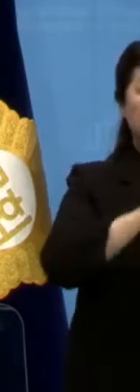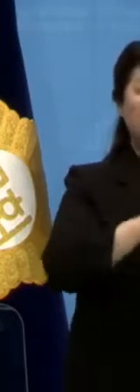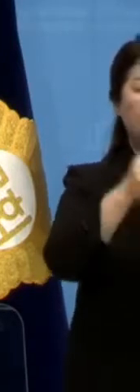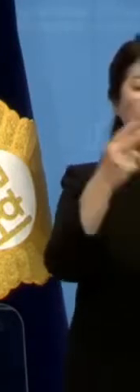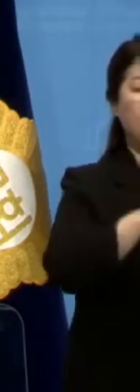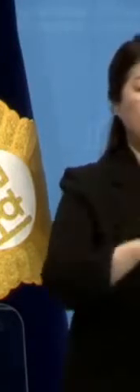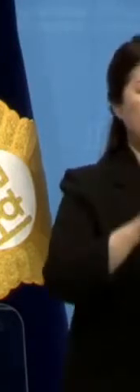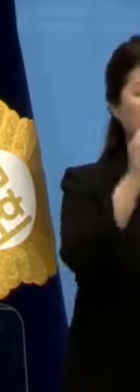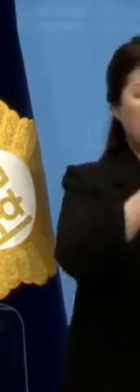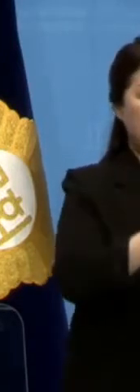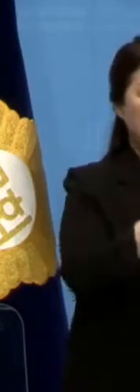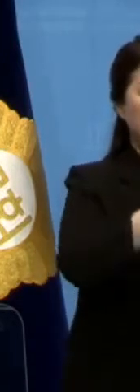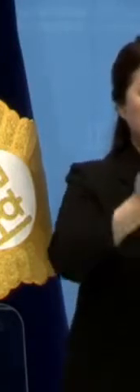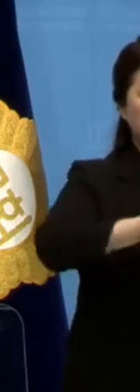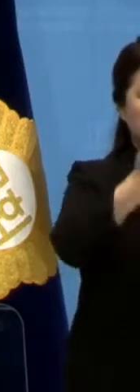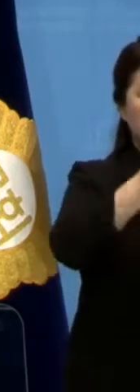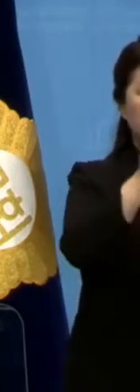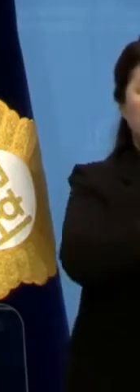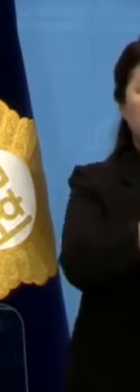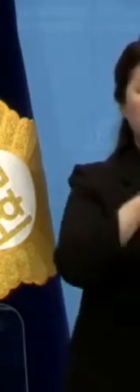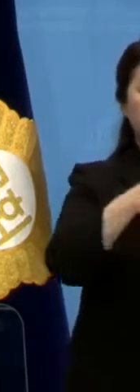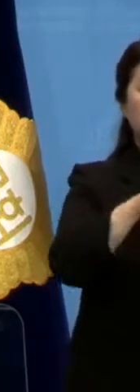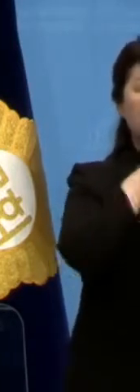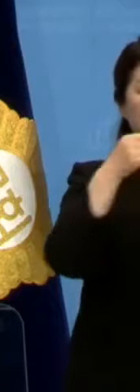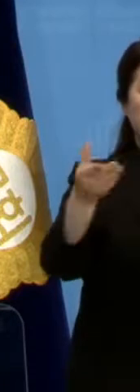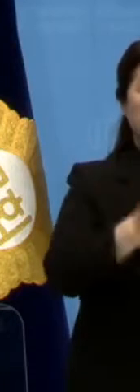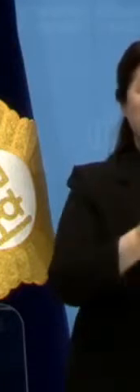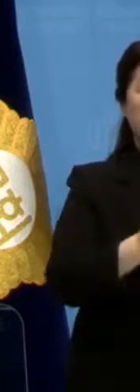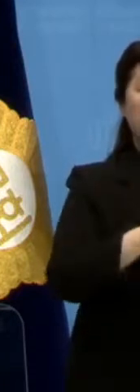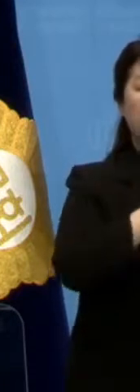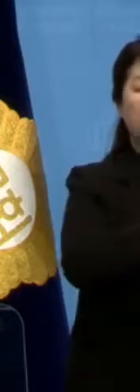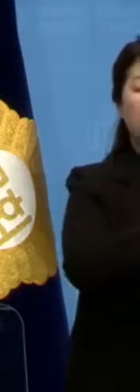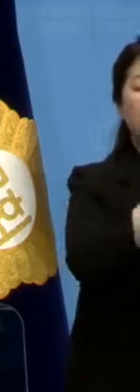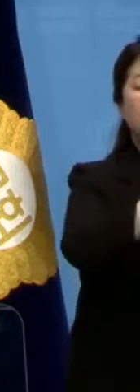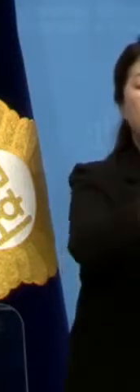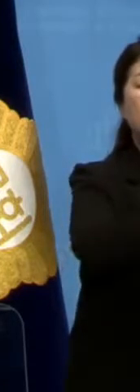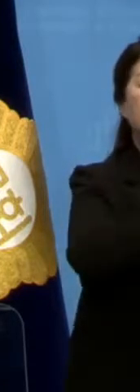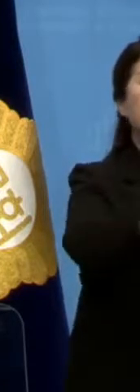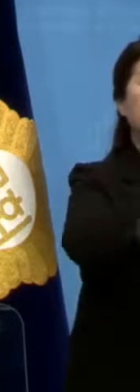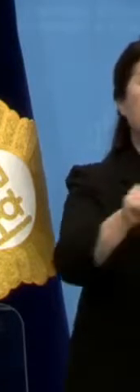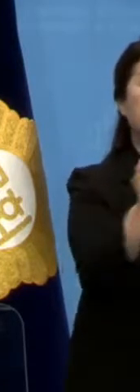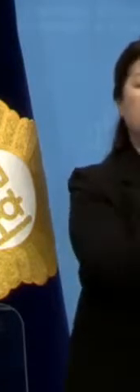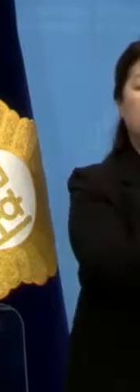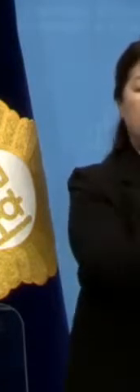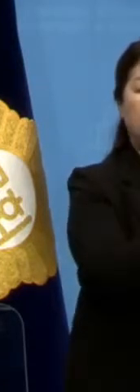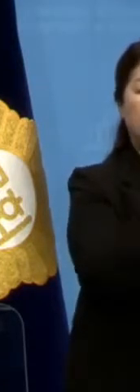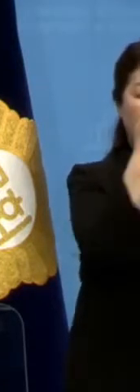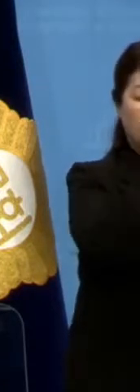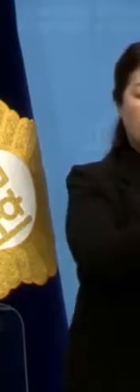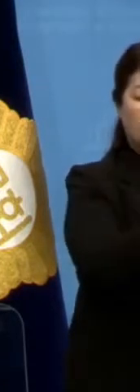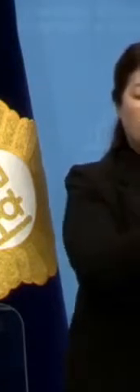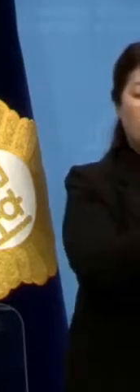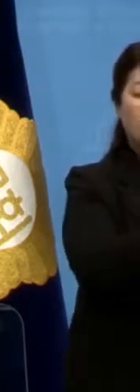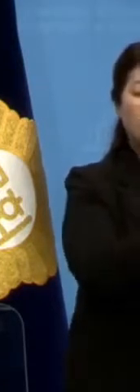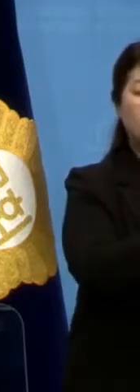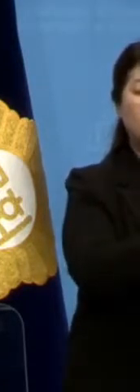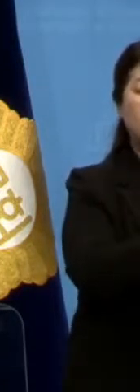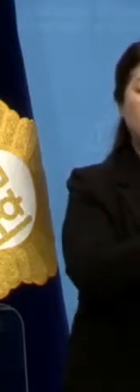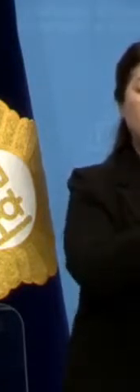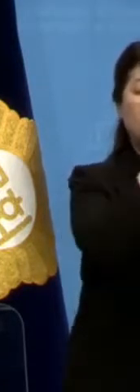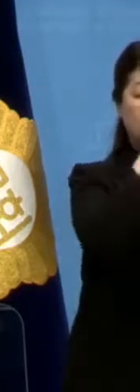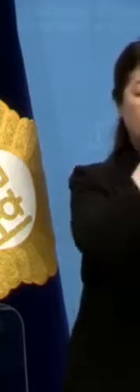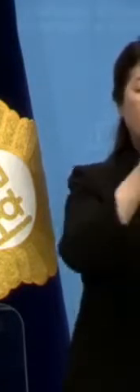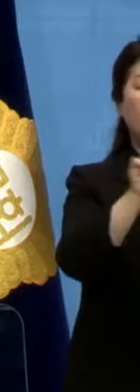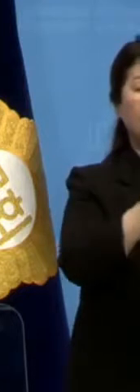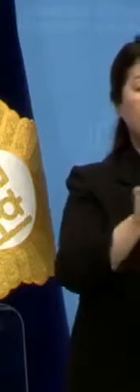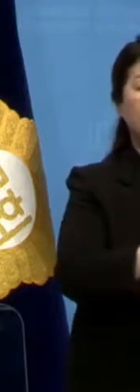40% 초반대의 국가채무관리 목표를 백지화하며 포퓰리즘 본색을 드러내고 있습니다. 이는